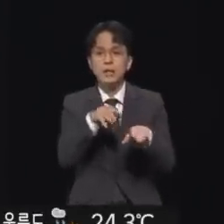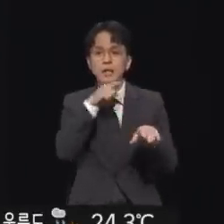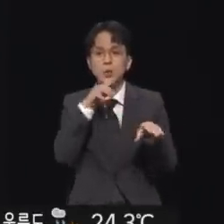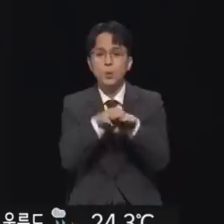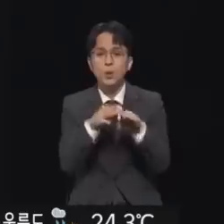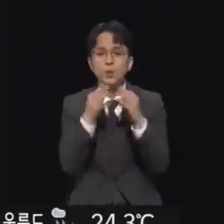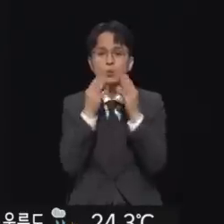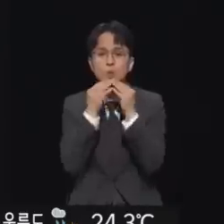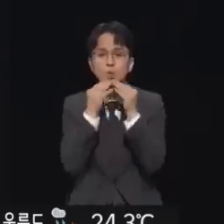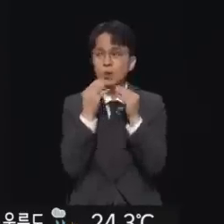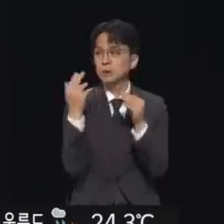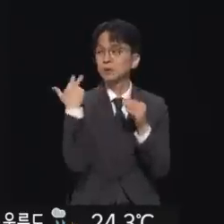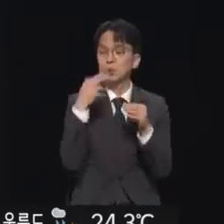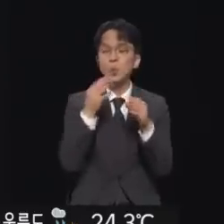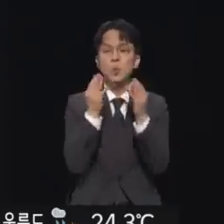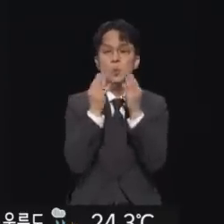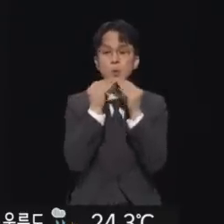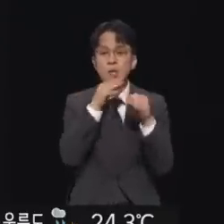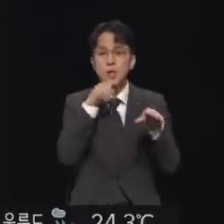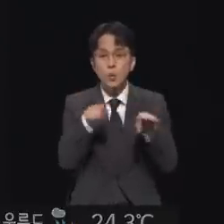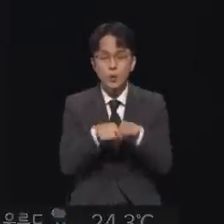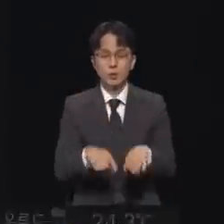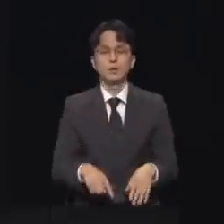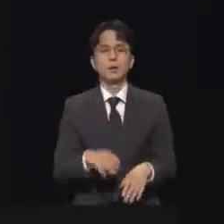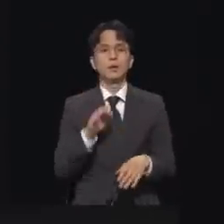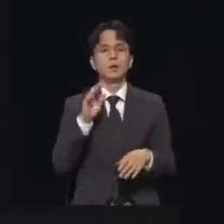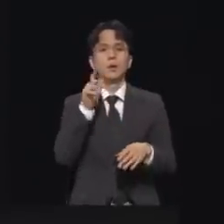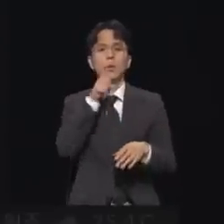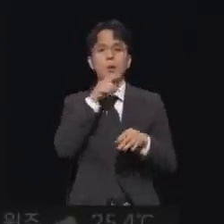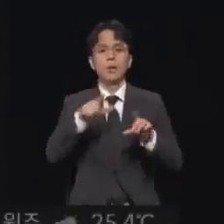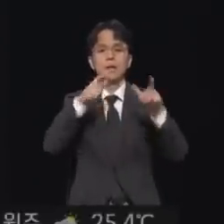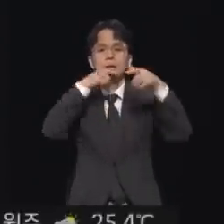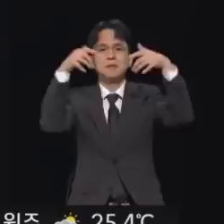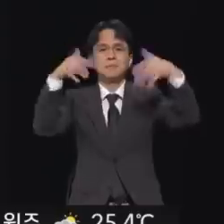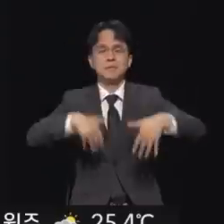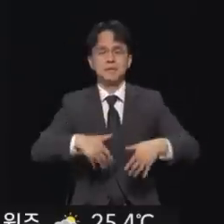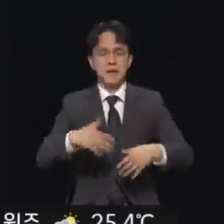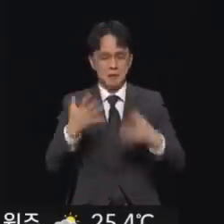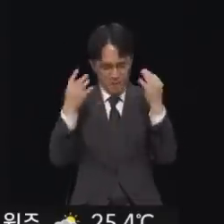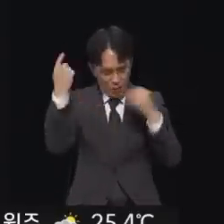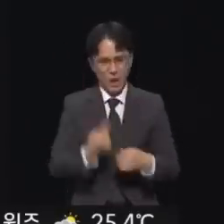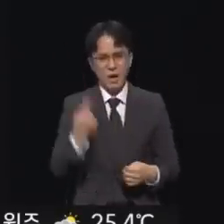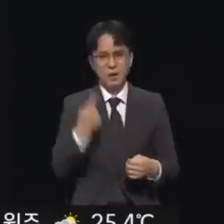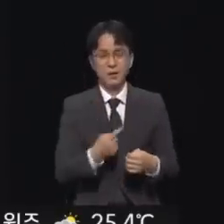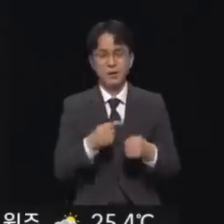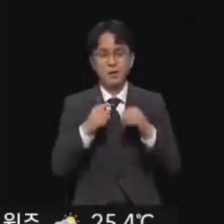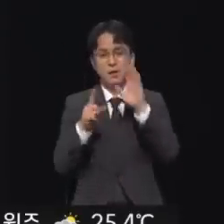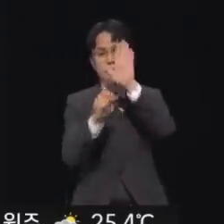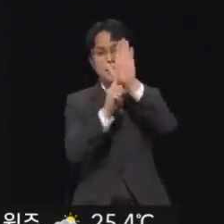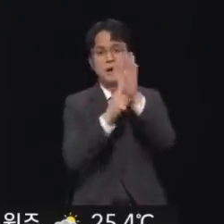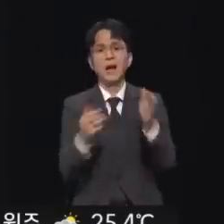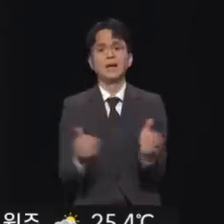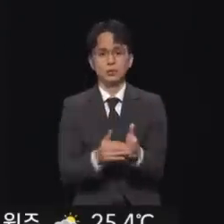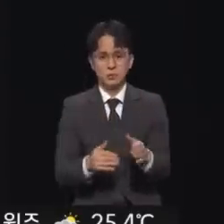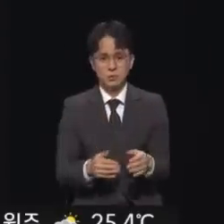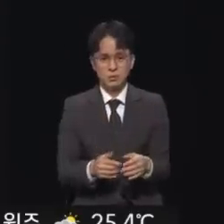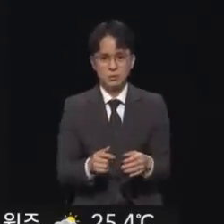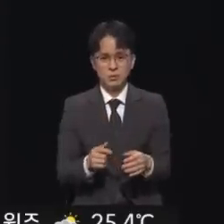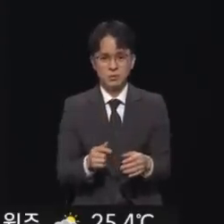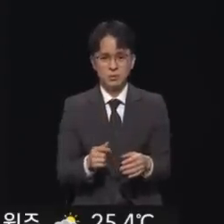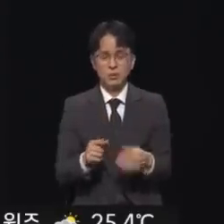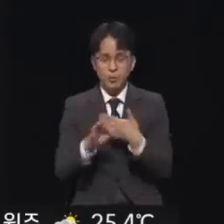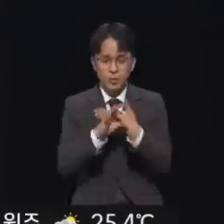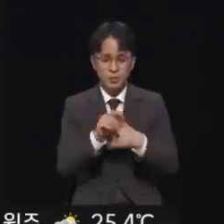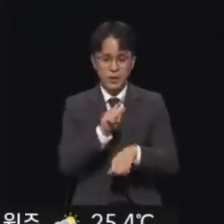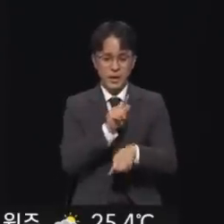폭우가 쏟아진다 라고 예고가 됐던 다 입니다 그러니까 어 행정 또 관련 분들은 더